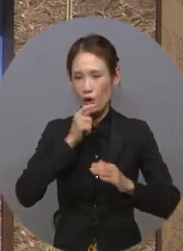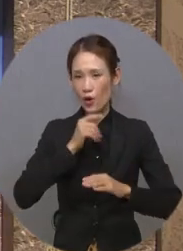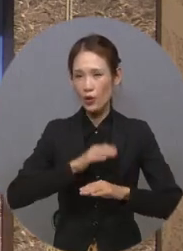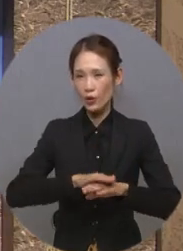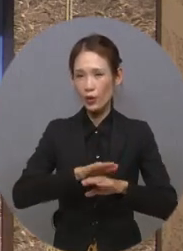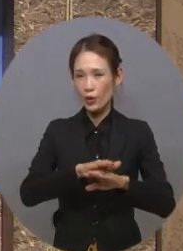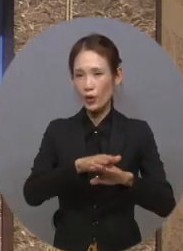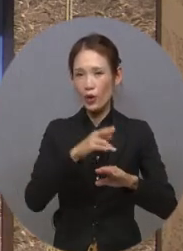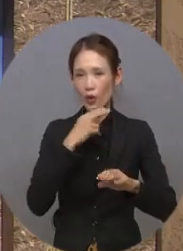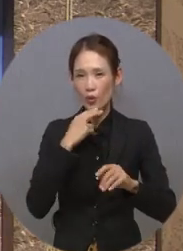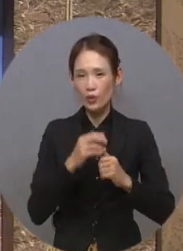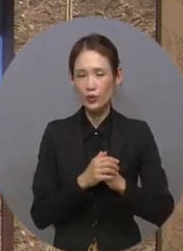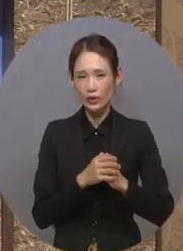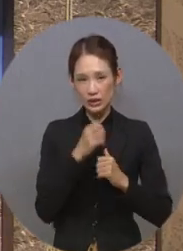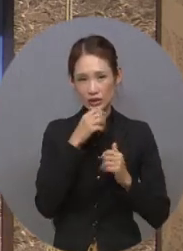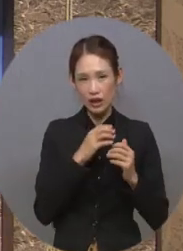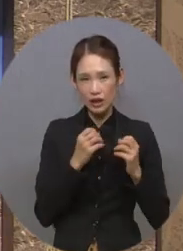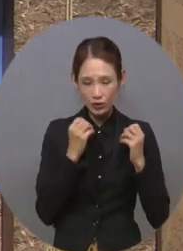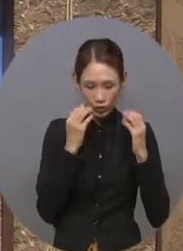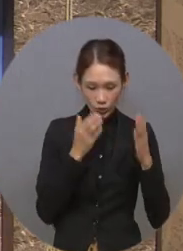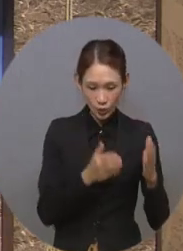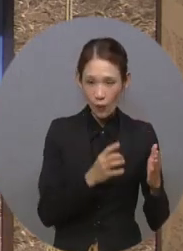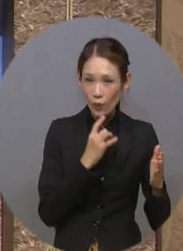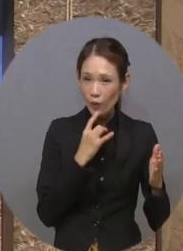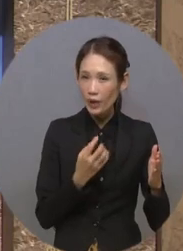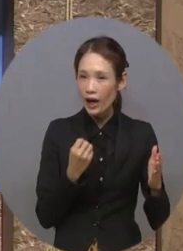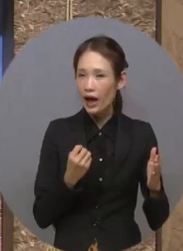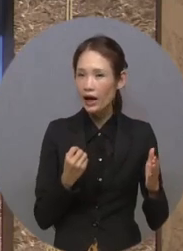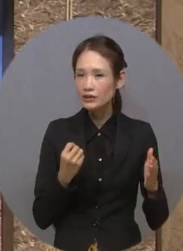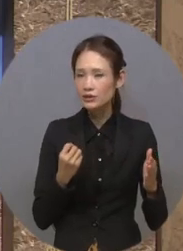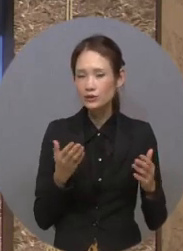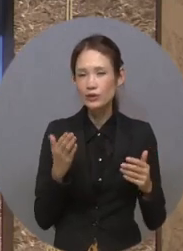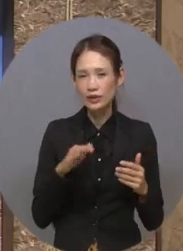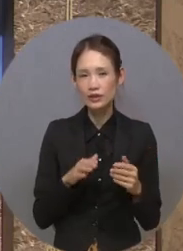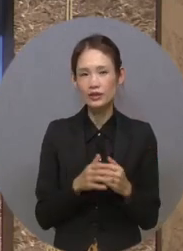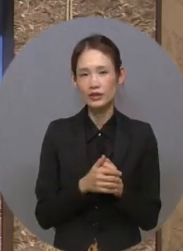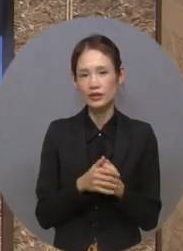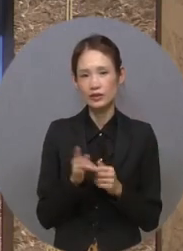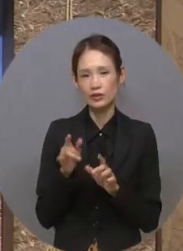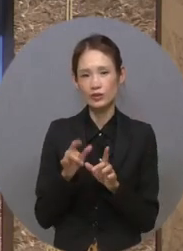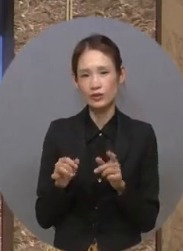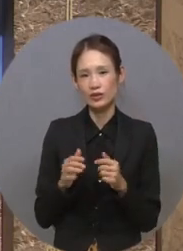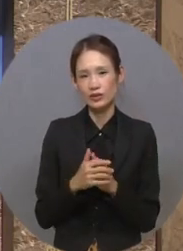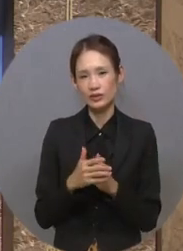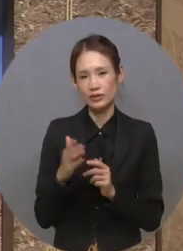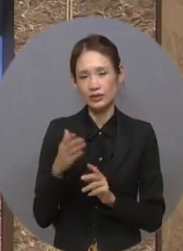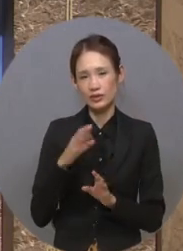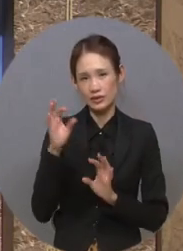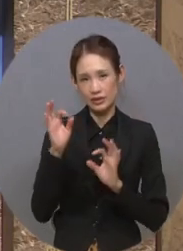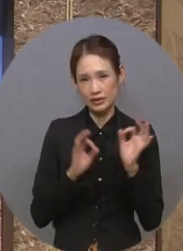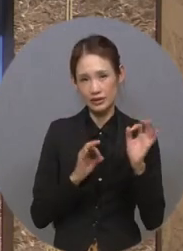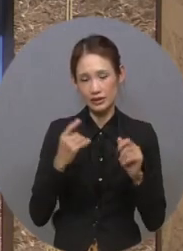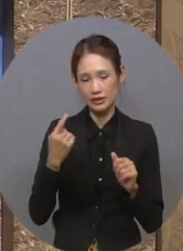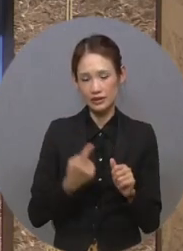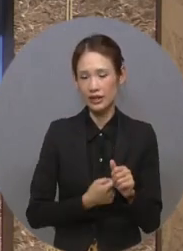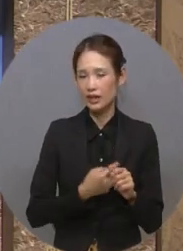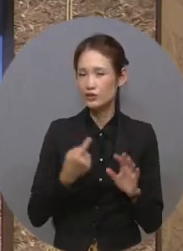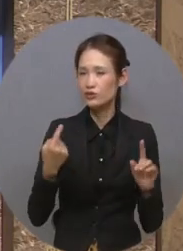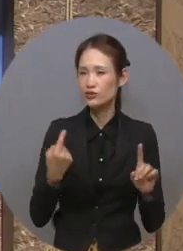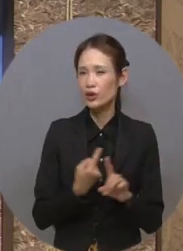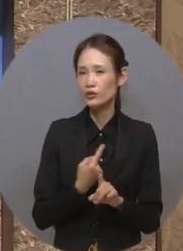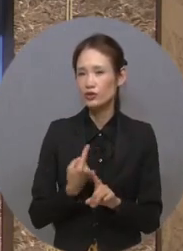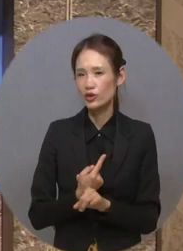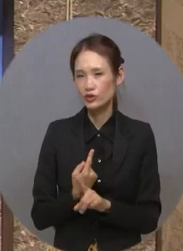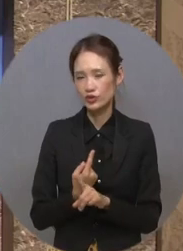가지고 신도시를 설계를 했었거든요. 네. 그래서 그 부분에 대해서 잘못된 점을 계속 부각시켜서